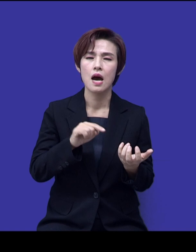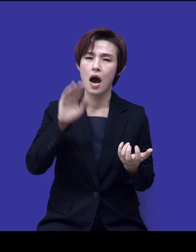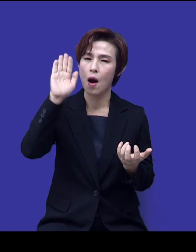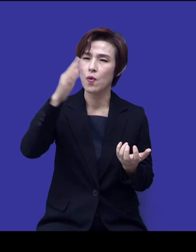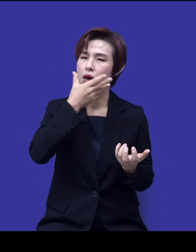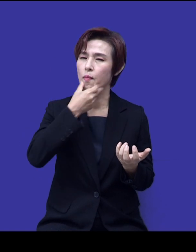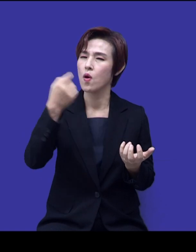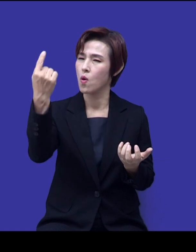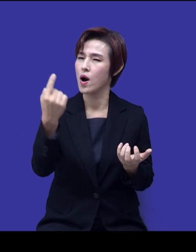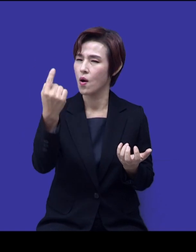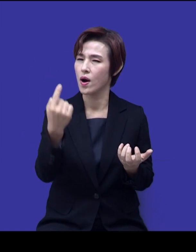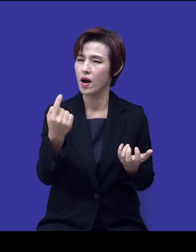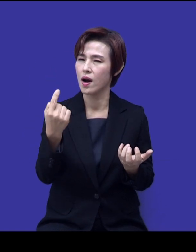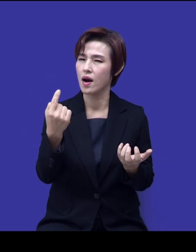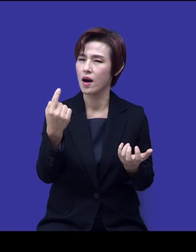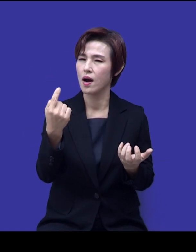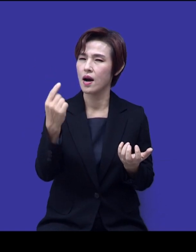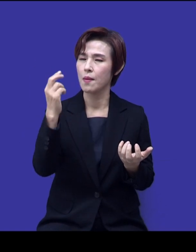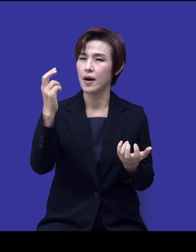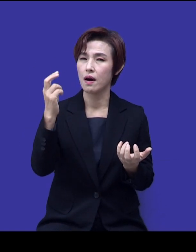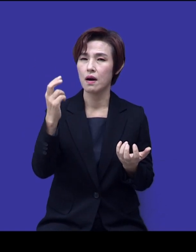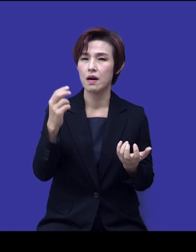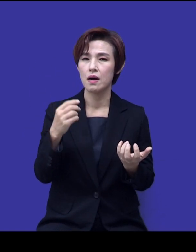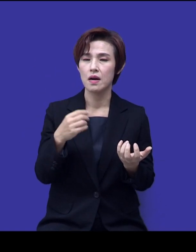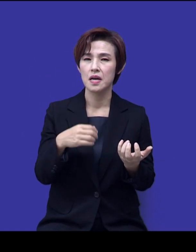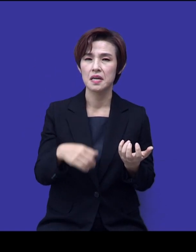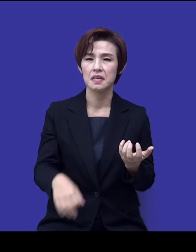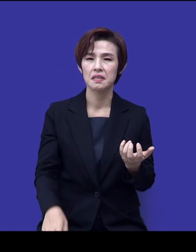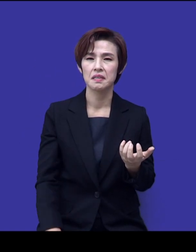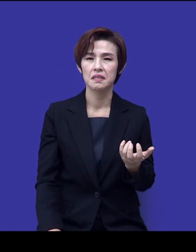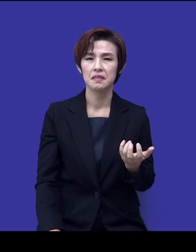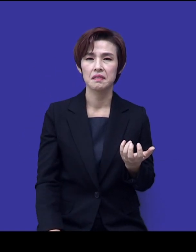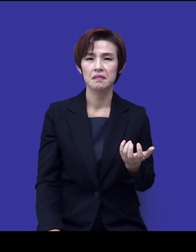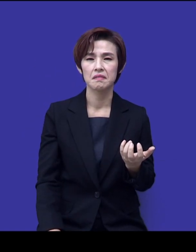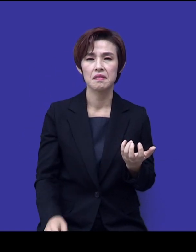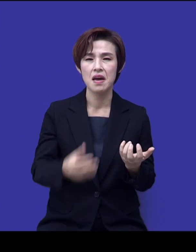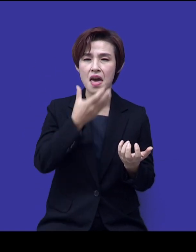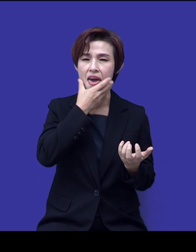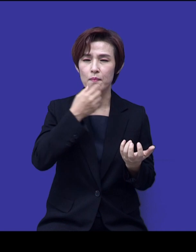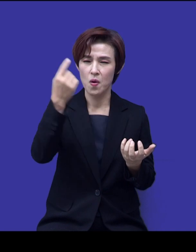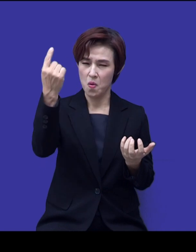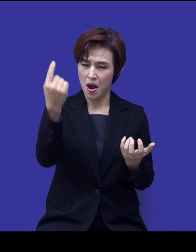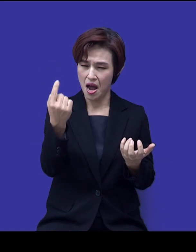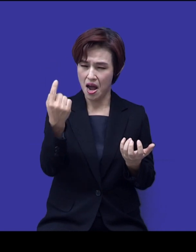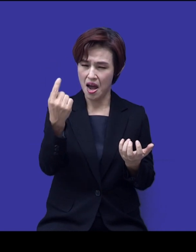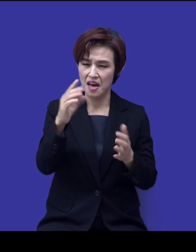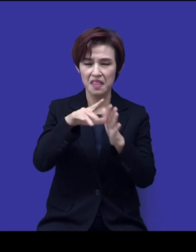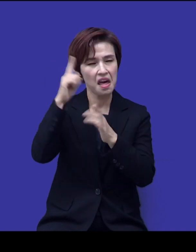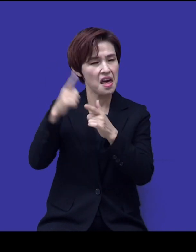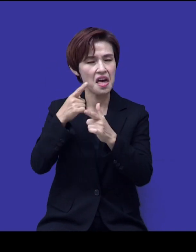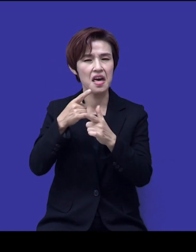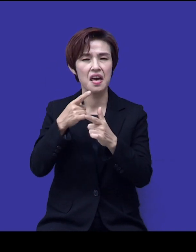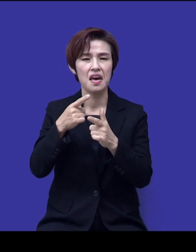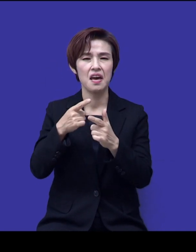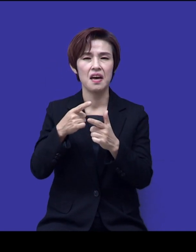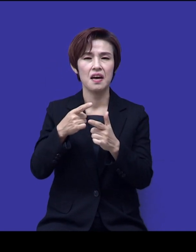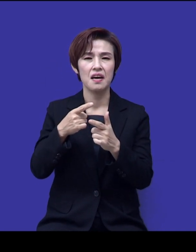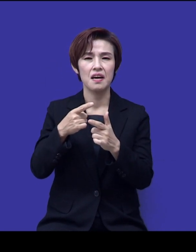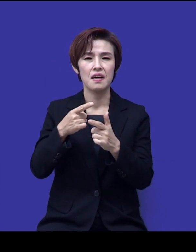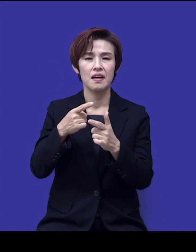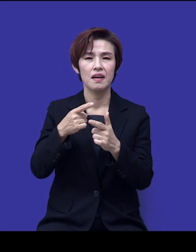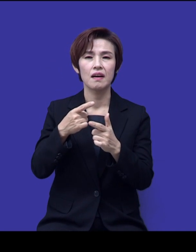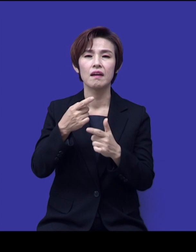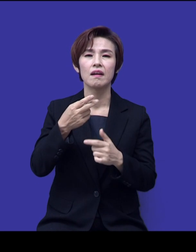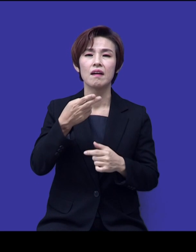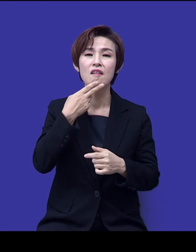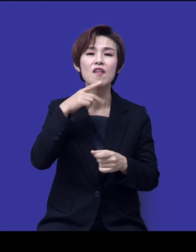벌어지려고 하는데, 그냥 두면 사사히 생각할 때 저 기쁜 거 가지면 안 되니까, 아픈 거 둬가지고 그 기쁨을 못 가지게 할 거야, 이런 생각을